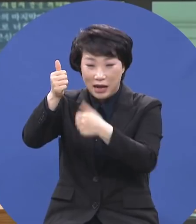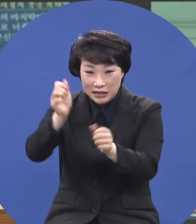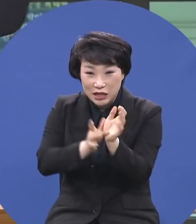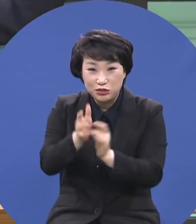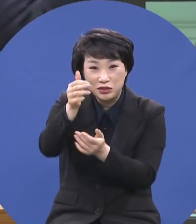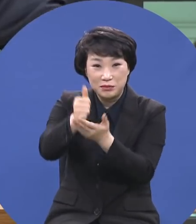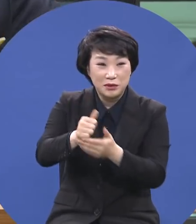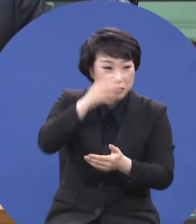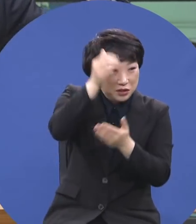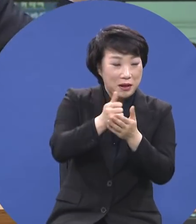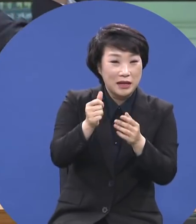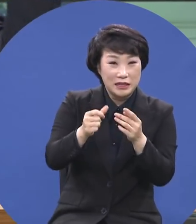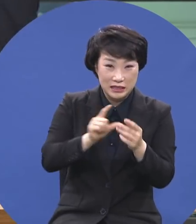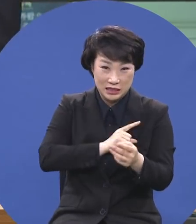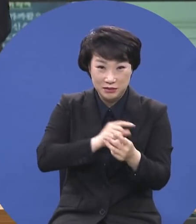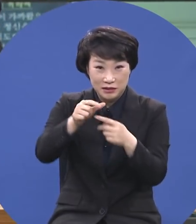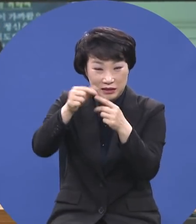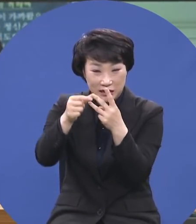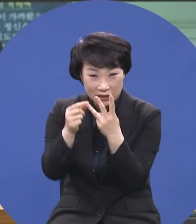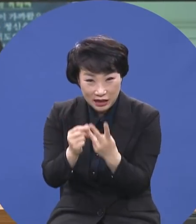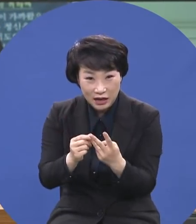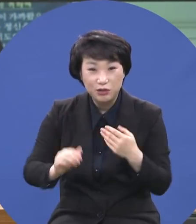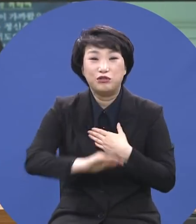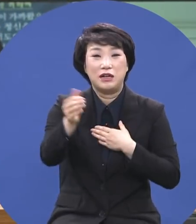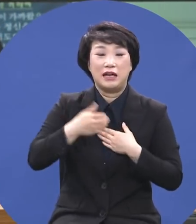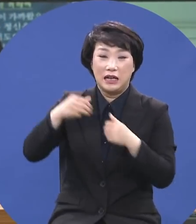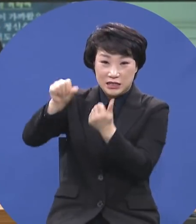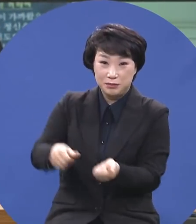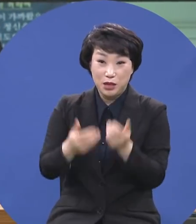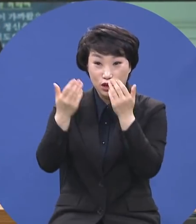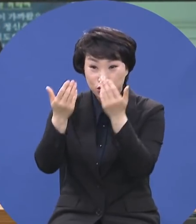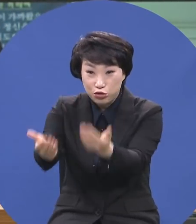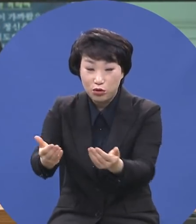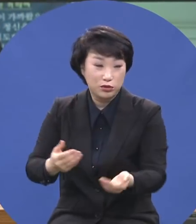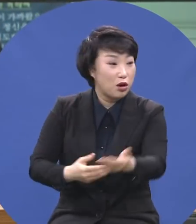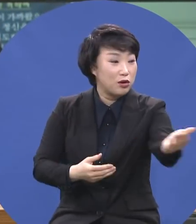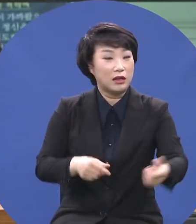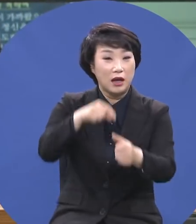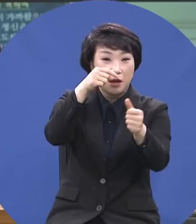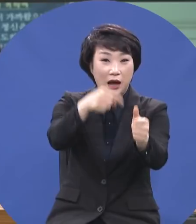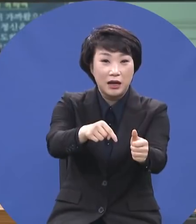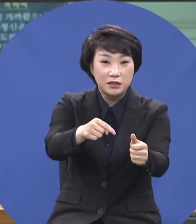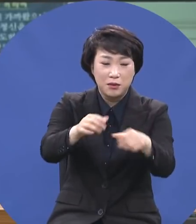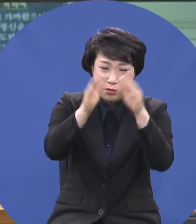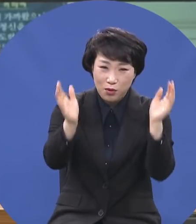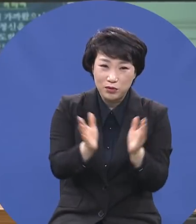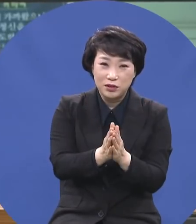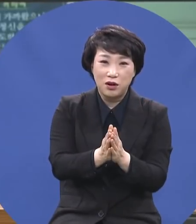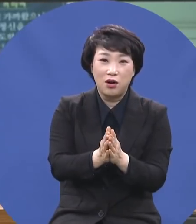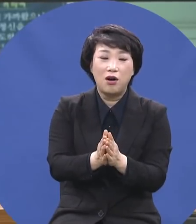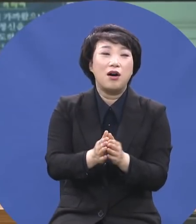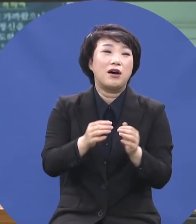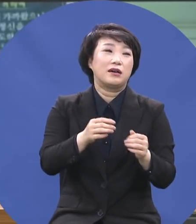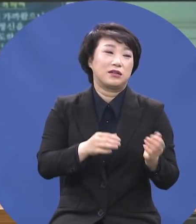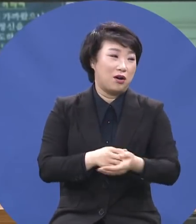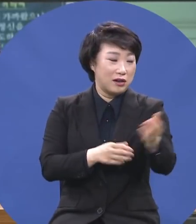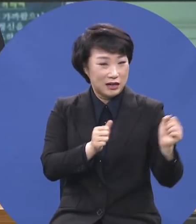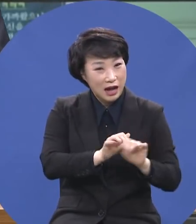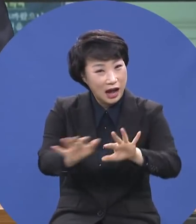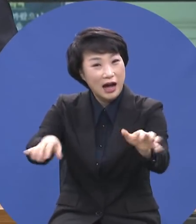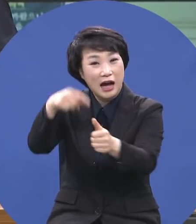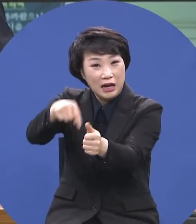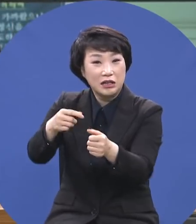성령의 이름으로 땅에 우리에게 침례를 주고 내가 너에게 분부한 모든 것을 가르쳐 지키게 하라.